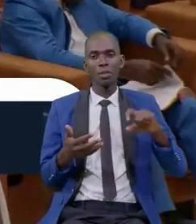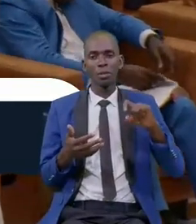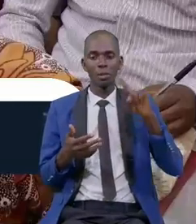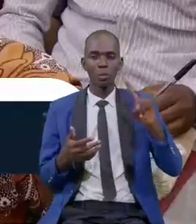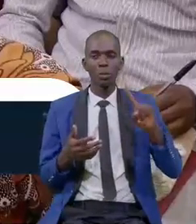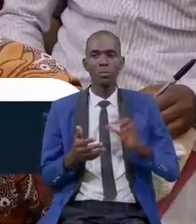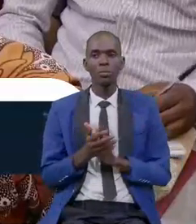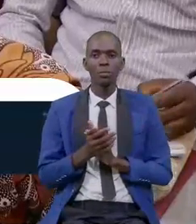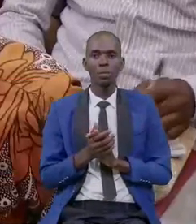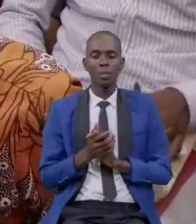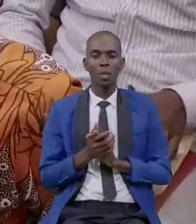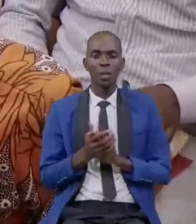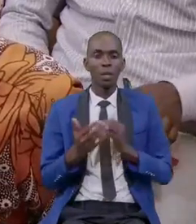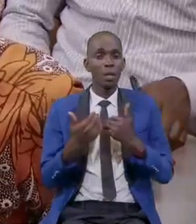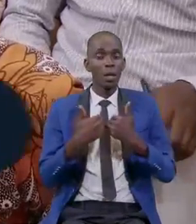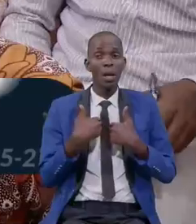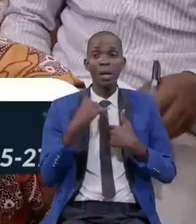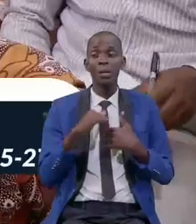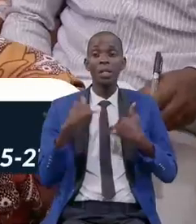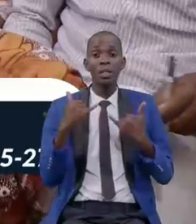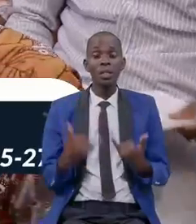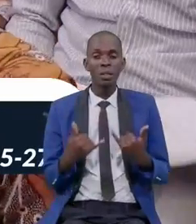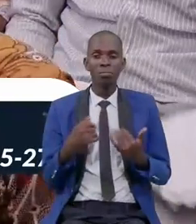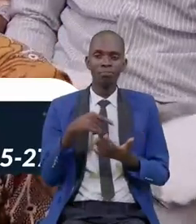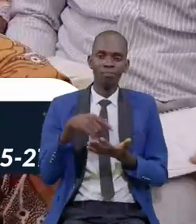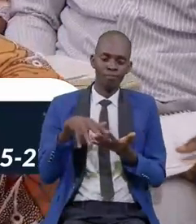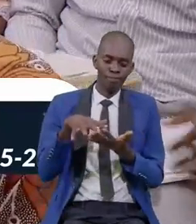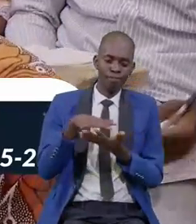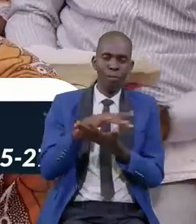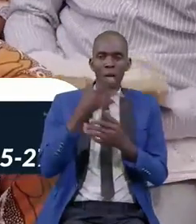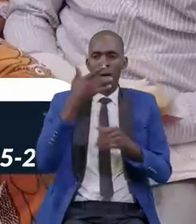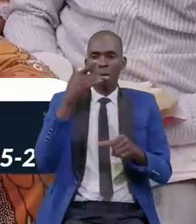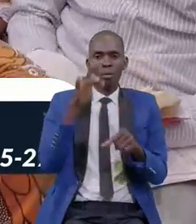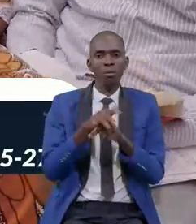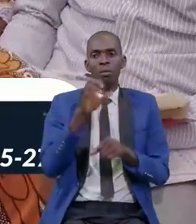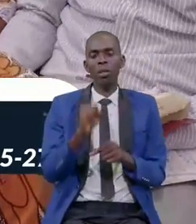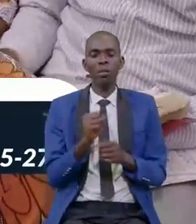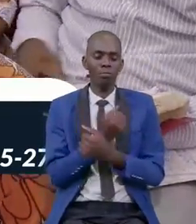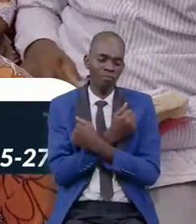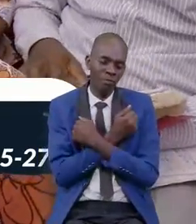verset 1. Ayant donc de telles promesses, bien-aimés,